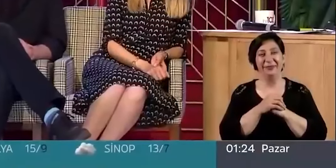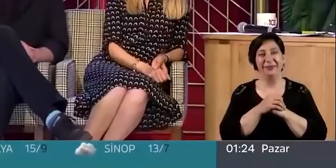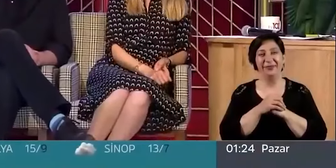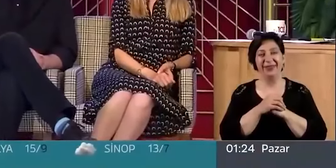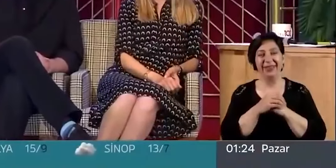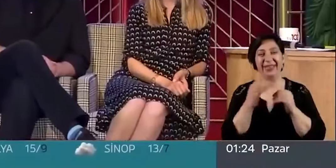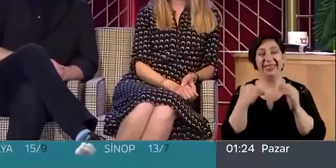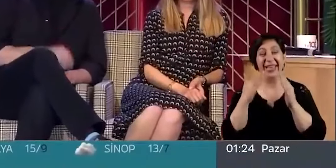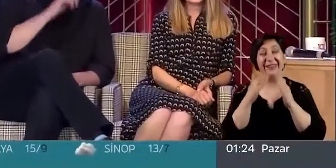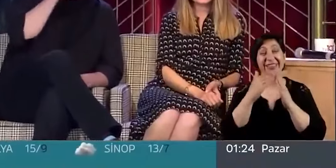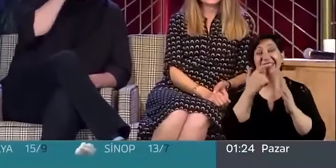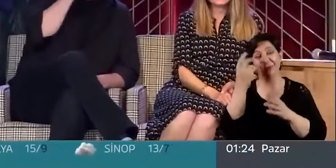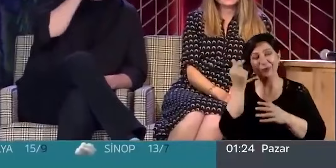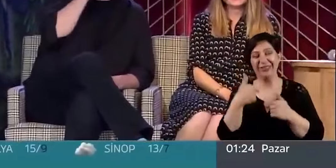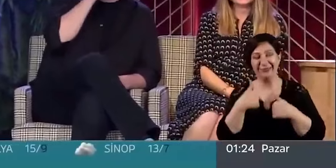dişlerini evde